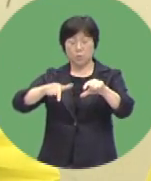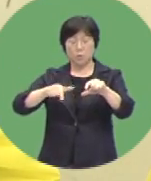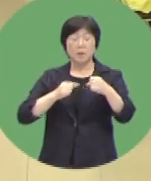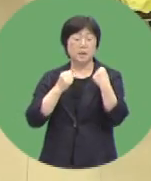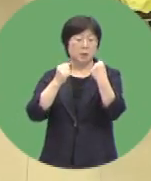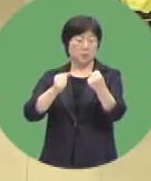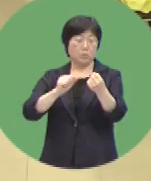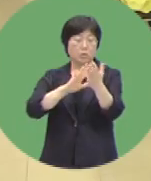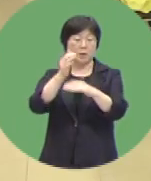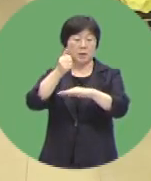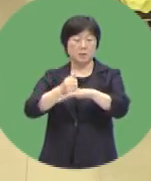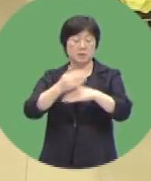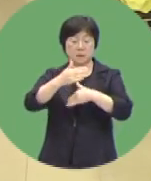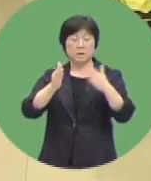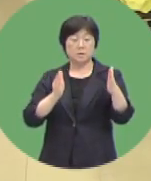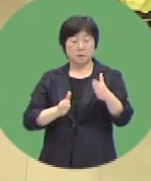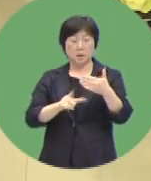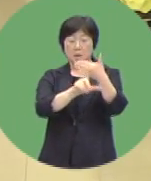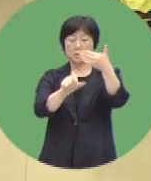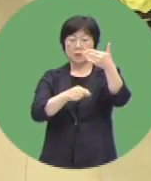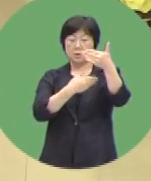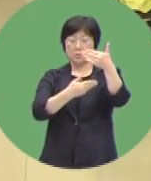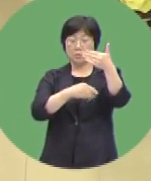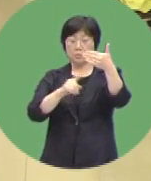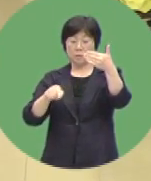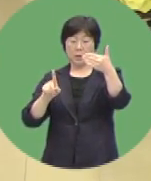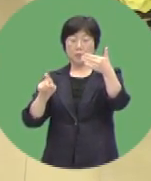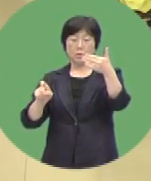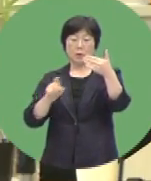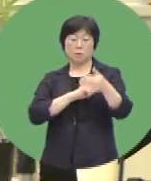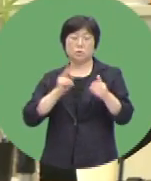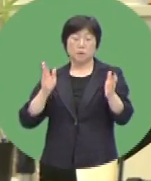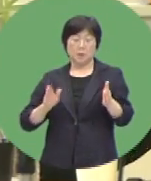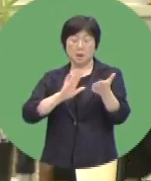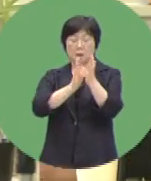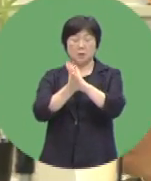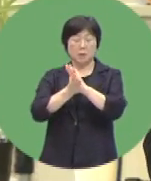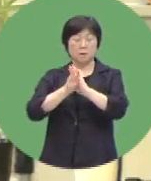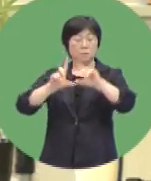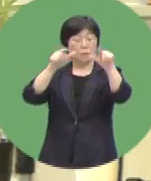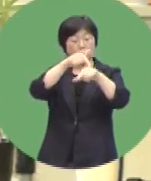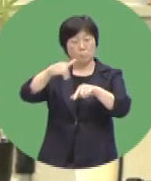が9月9日から2日間県東部で開催されました。